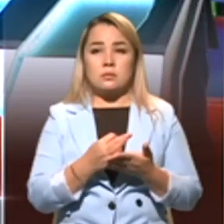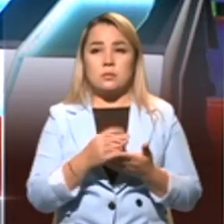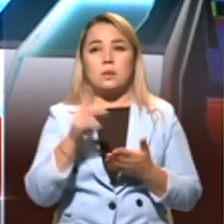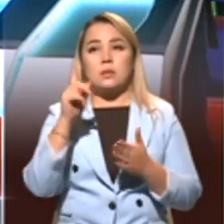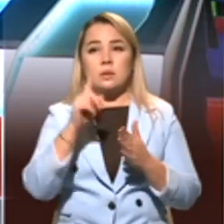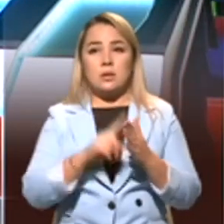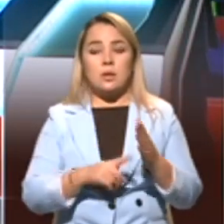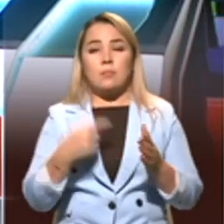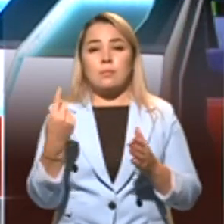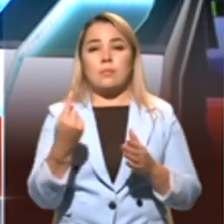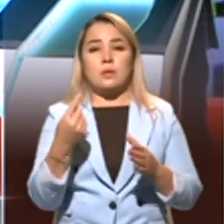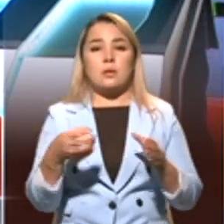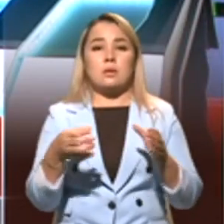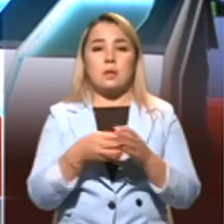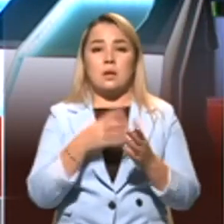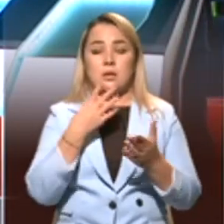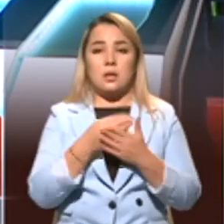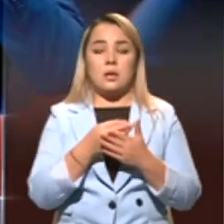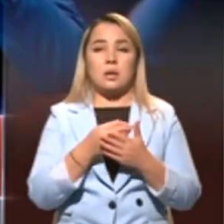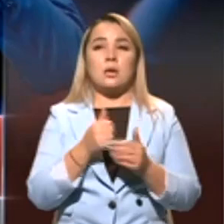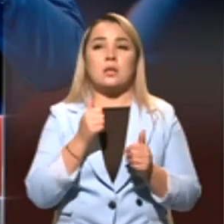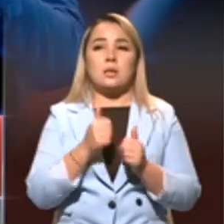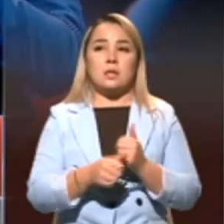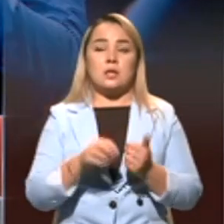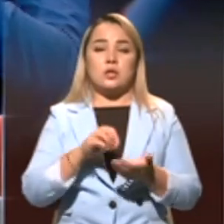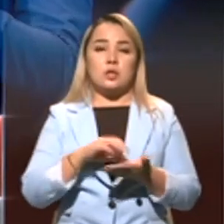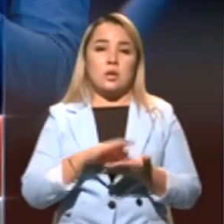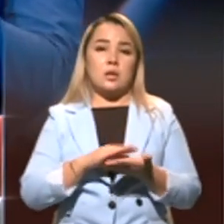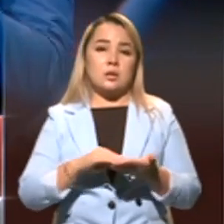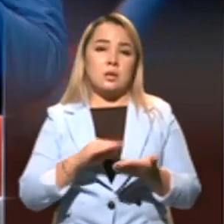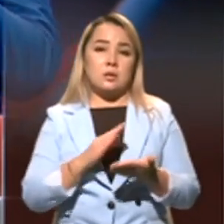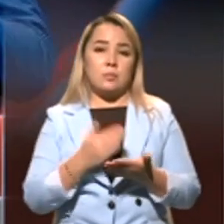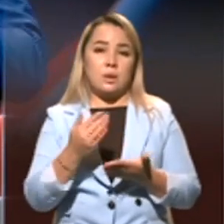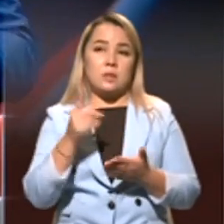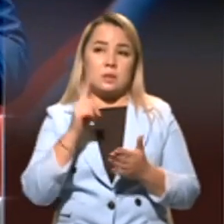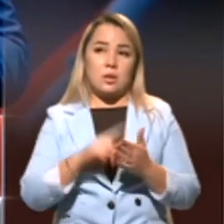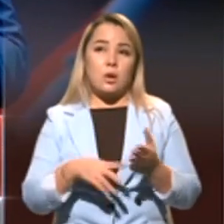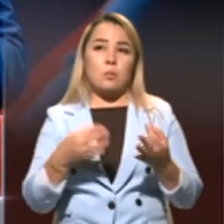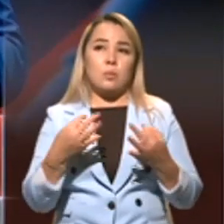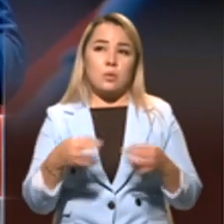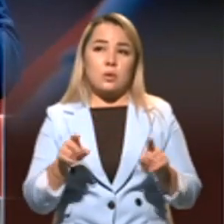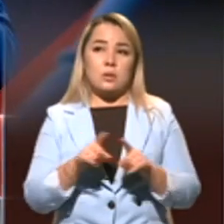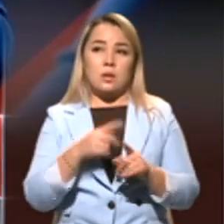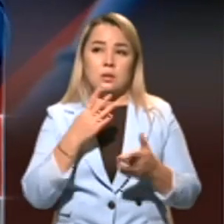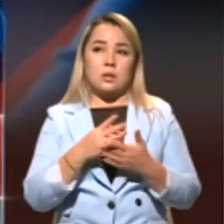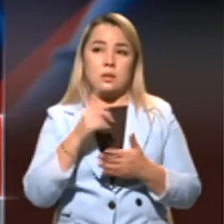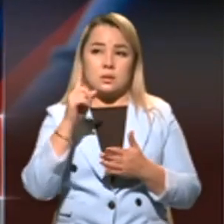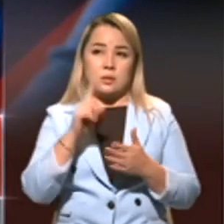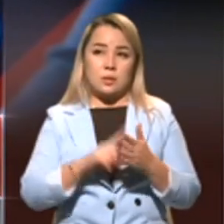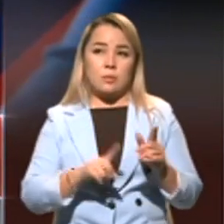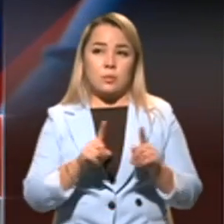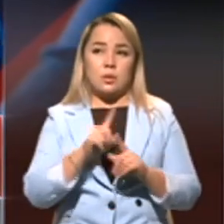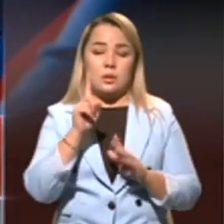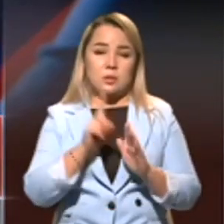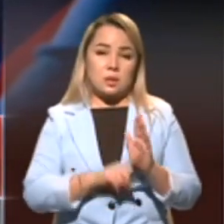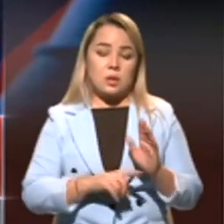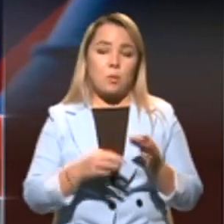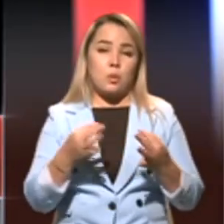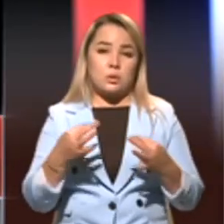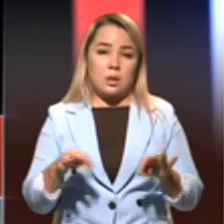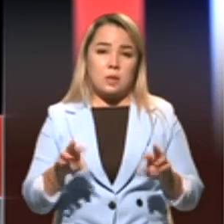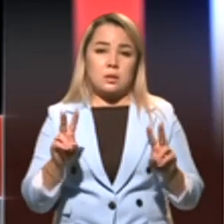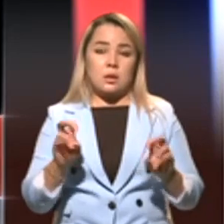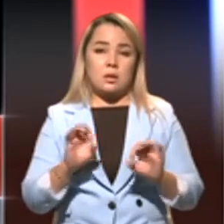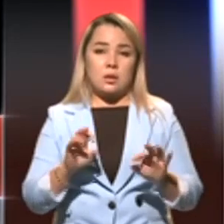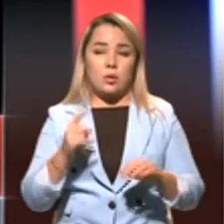діни бірлестіктерге қарап рейтинг жасайды екен. Діни сенім бостандығына қарап. Осы діни сенім бостандығы дегенге бір